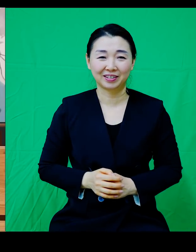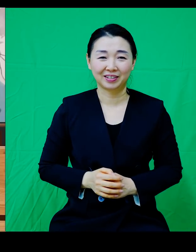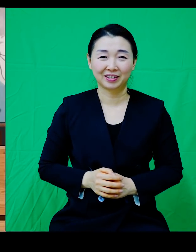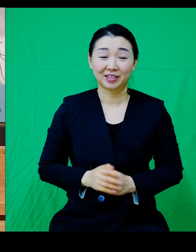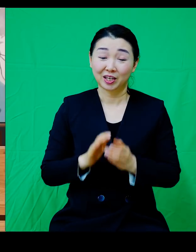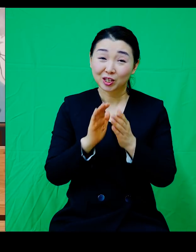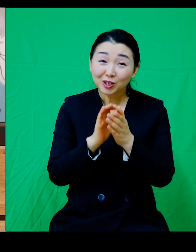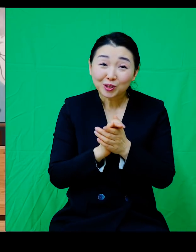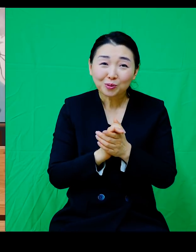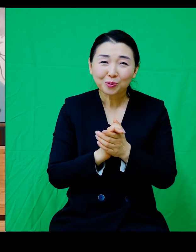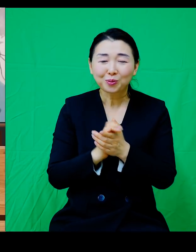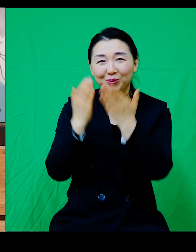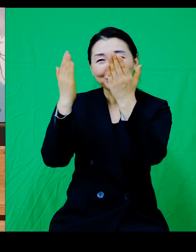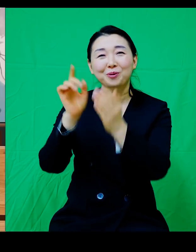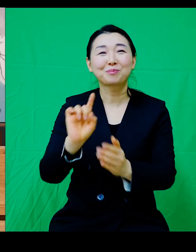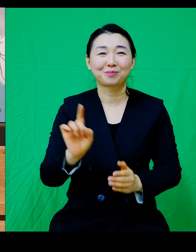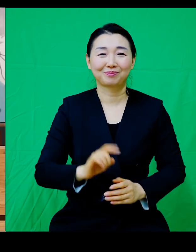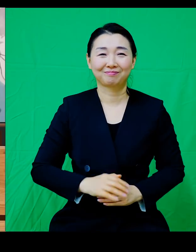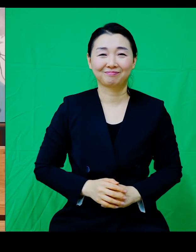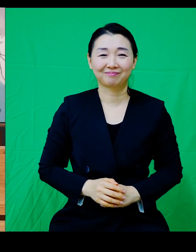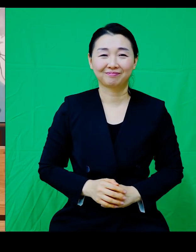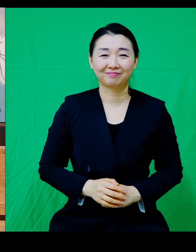같고 어떤 기도를 올리세요?